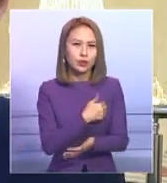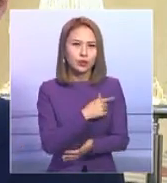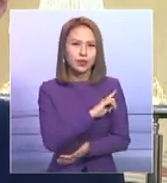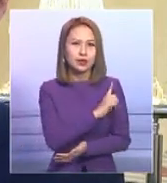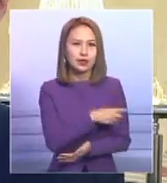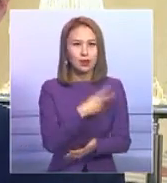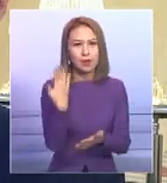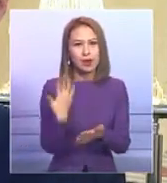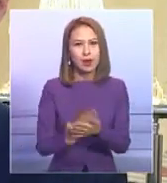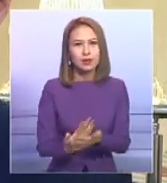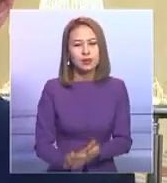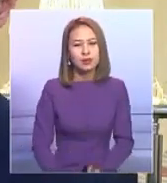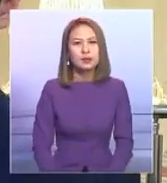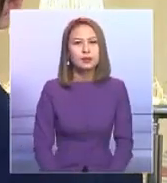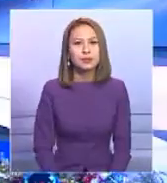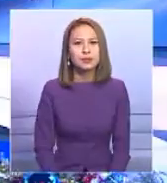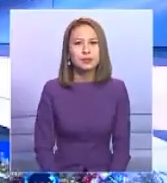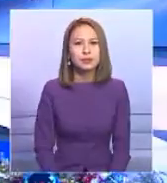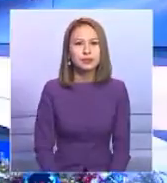сол жерде білім алғаннан кейін.